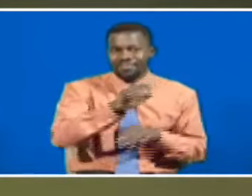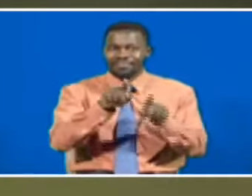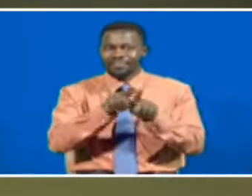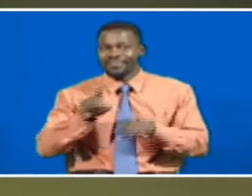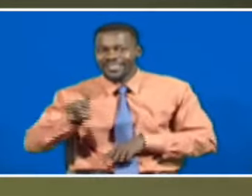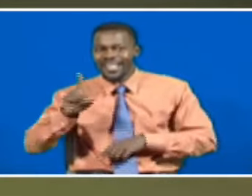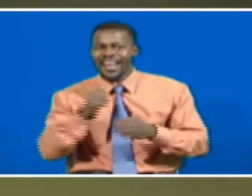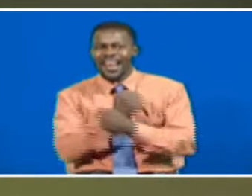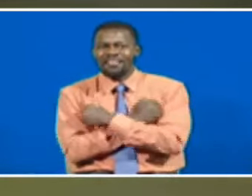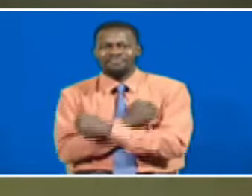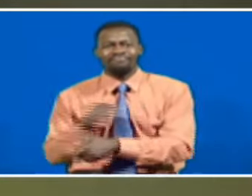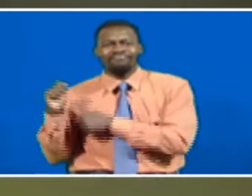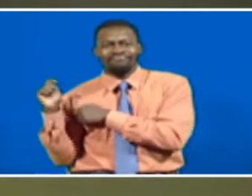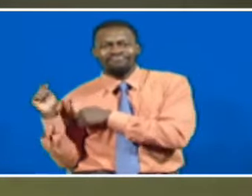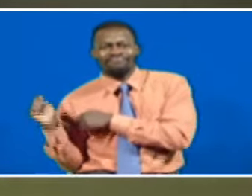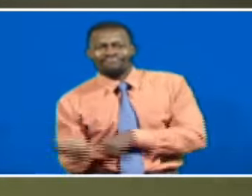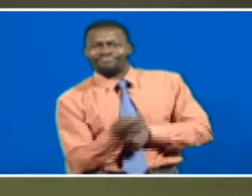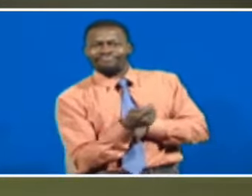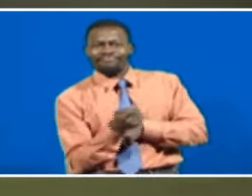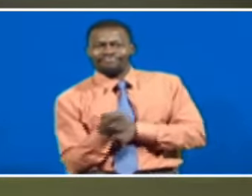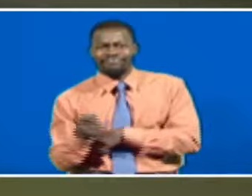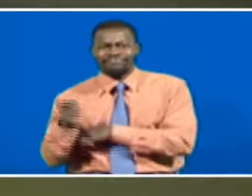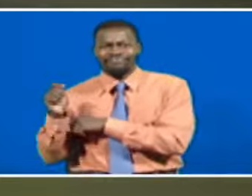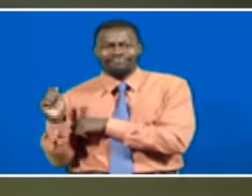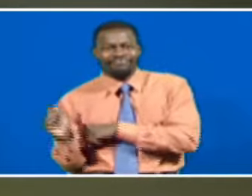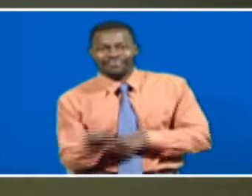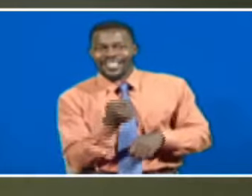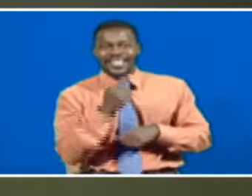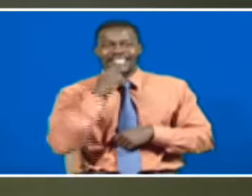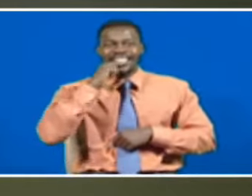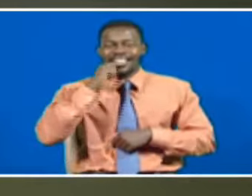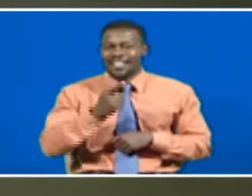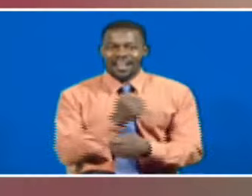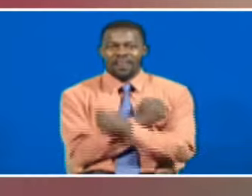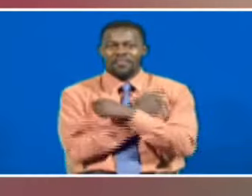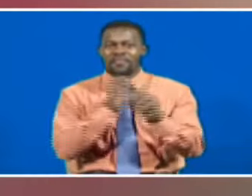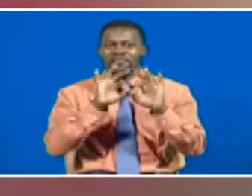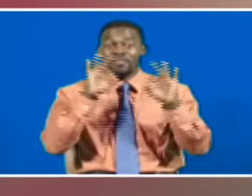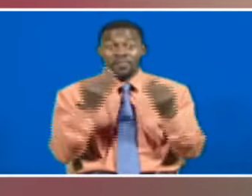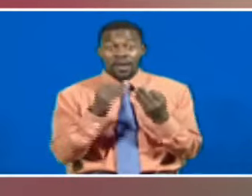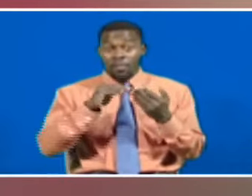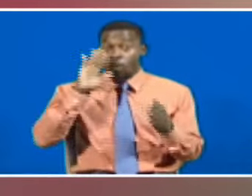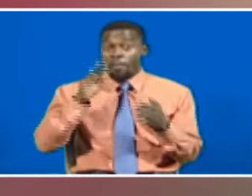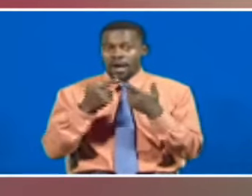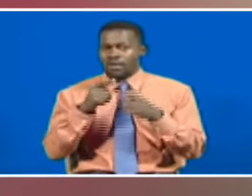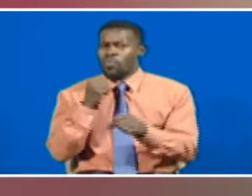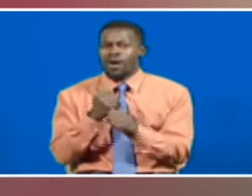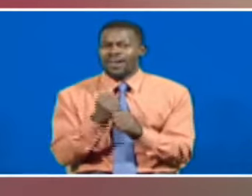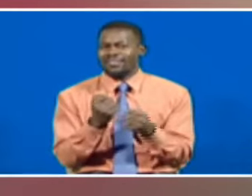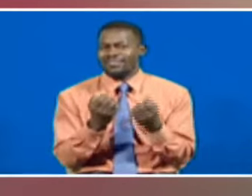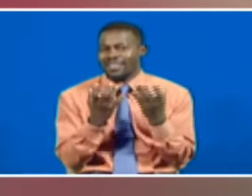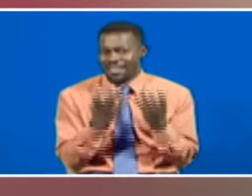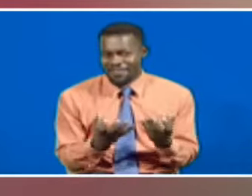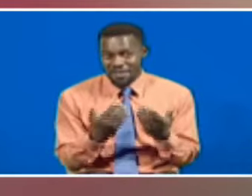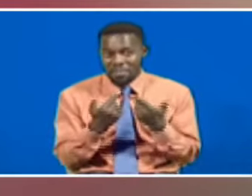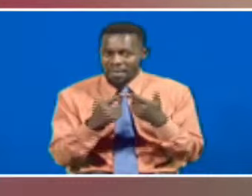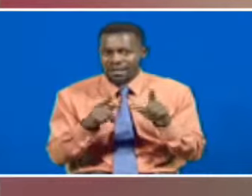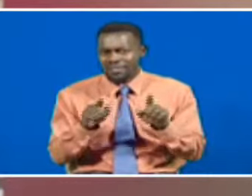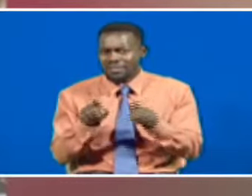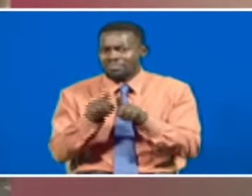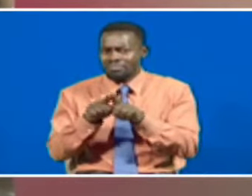kucheza gofu, anasema anaenzi sana familia yake. Japo majukumu ya kikazi humkaba, kamwe